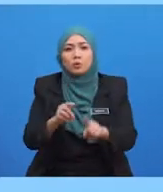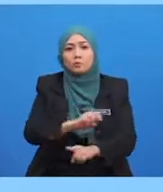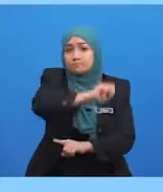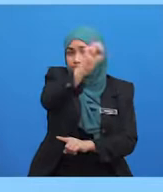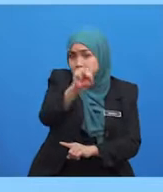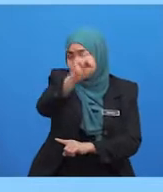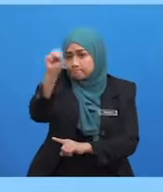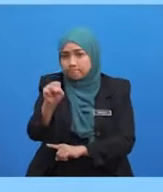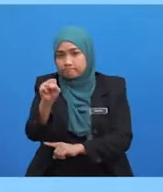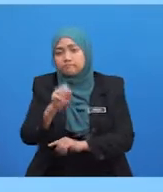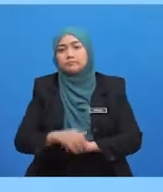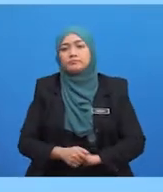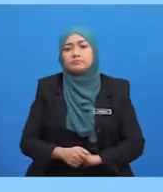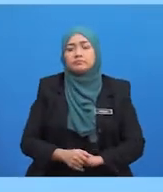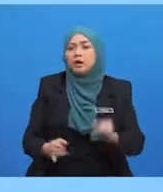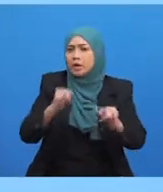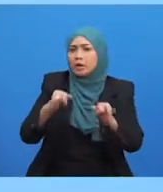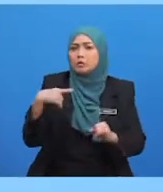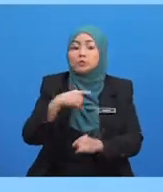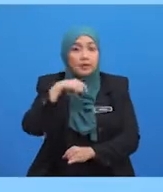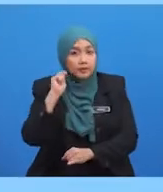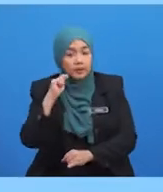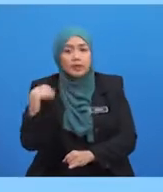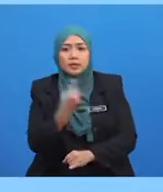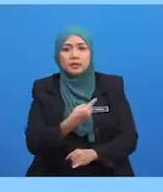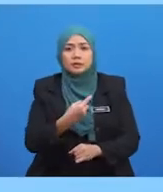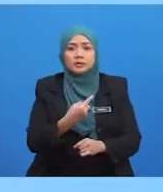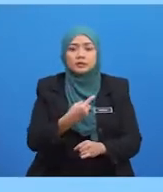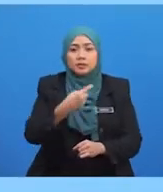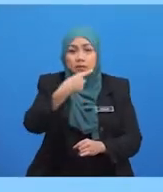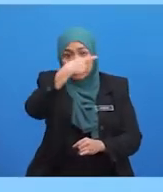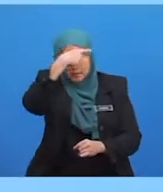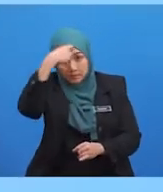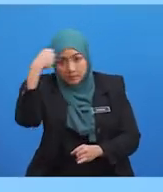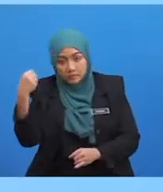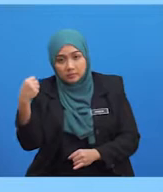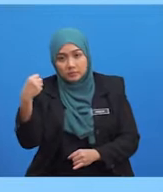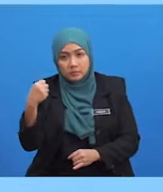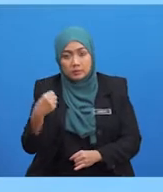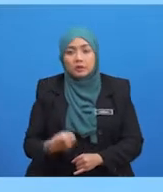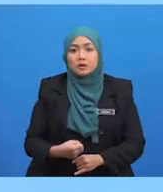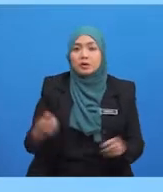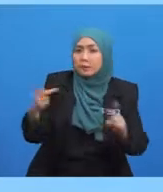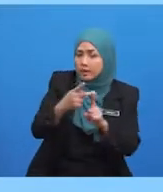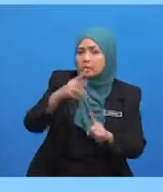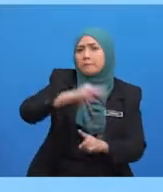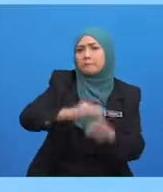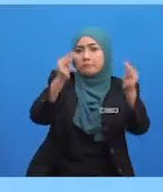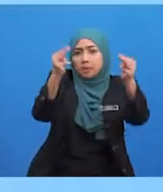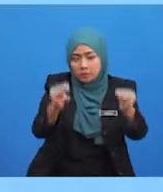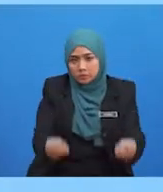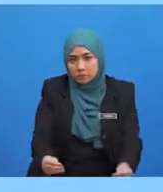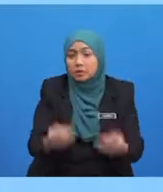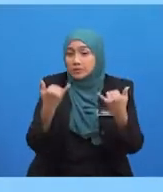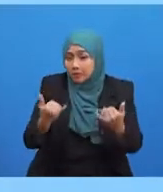ini. Jika tadi kita pelajari kesan bahaya mikroorganisma kepada manusia, sekarang